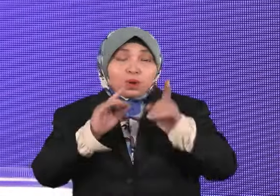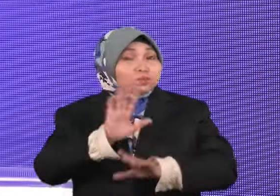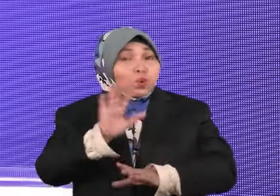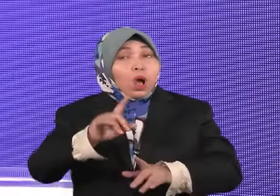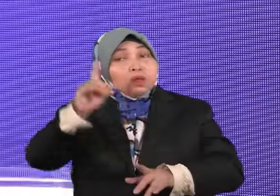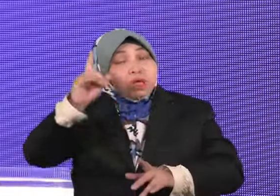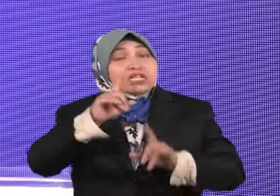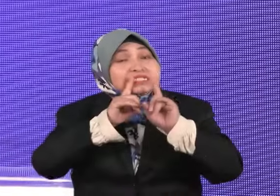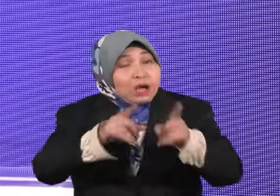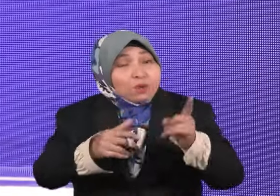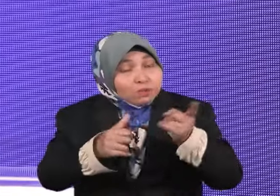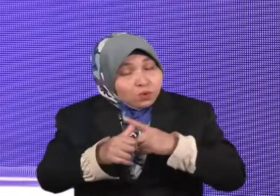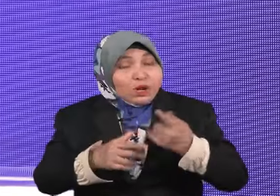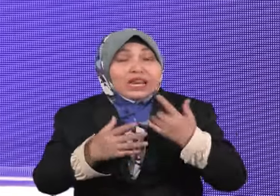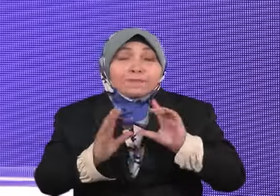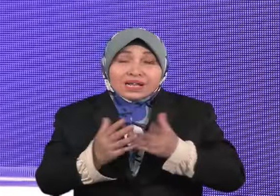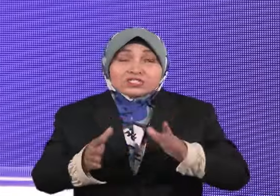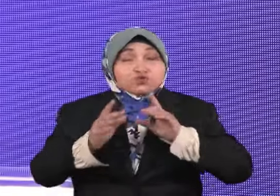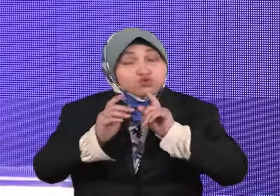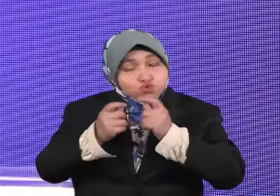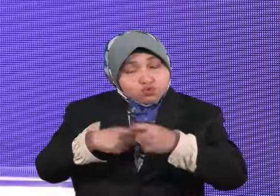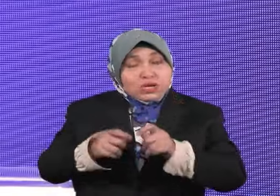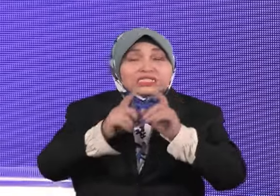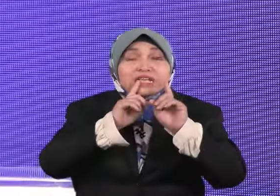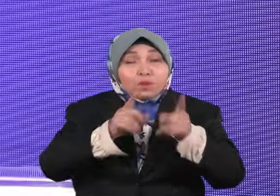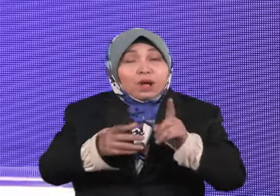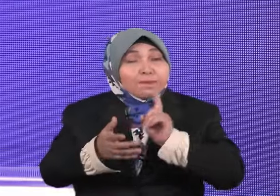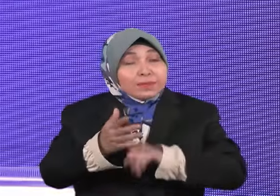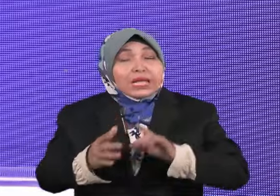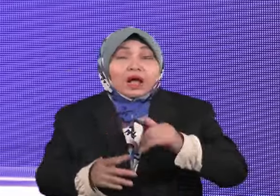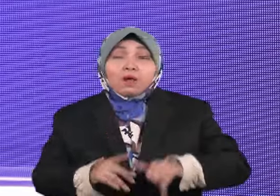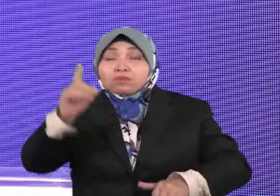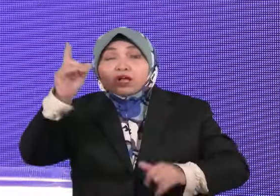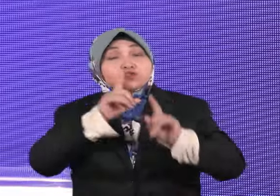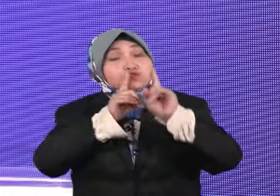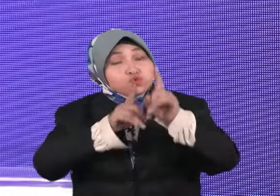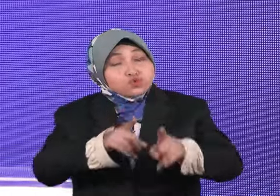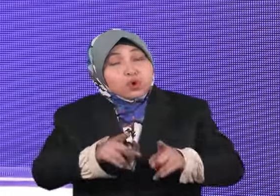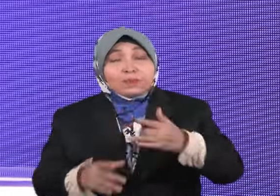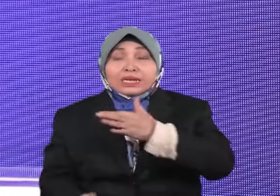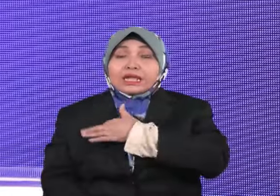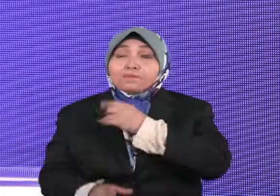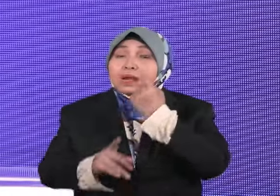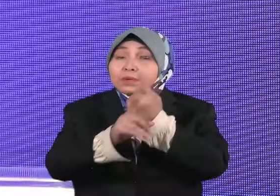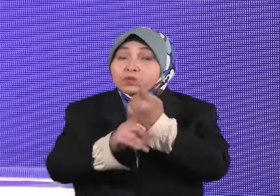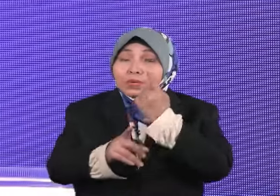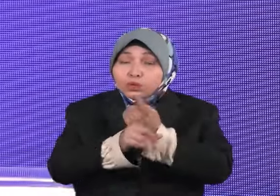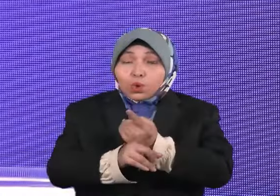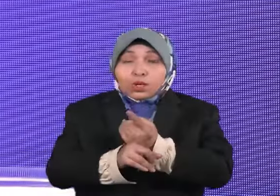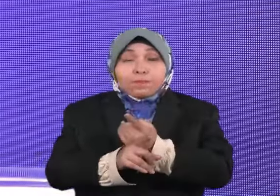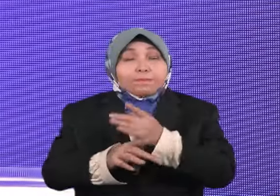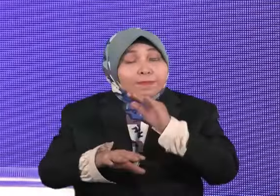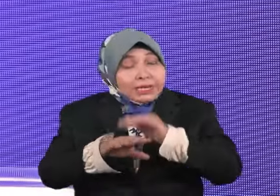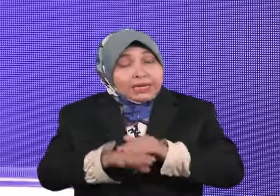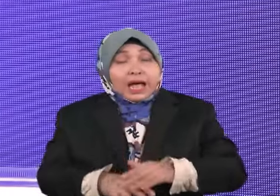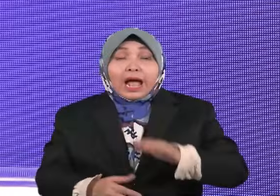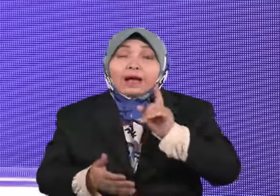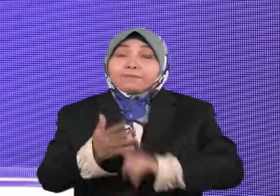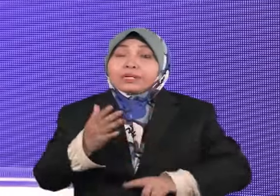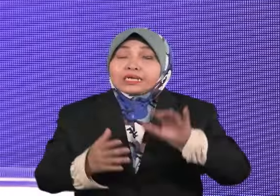dulu, kemudian kamu cubalah balas, jawab apa yang aku suruh, beriman betul-betul. Beriman betul-betul pada apa